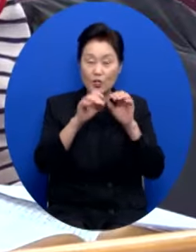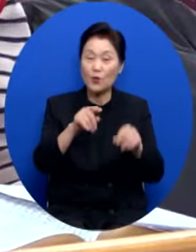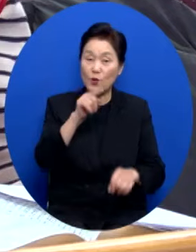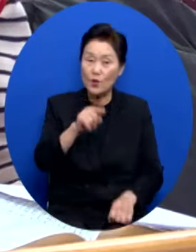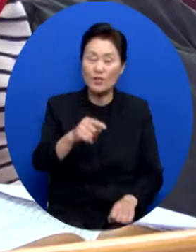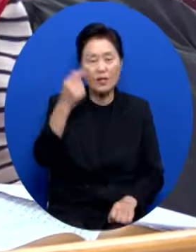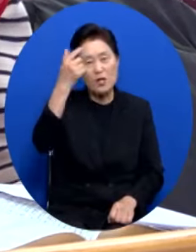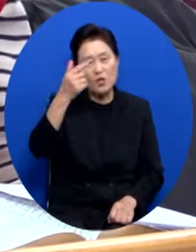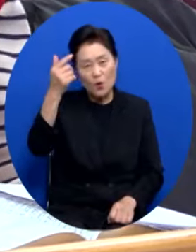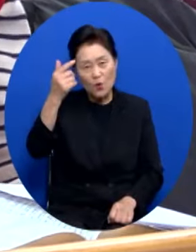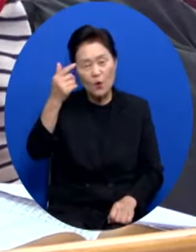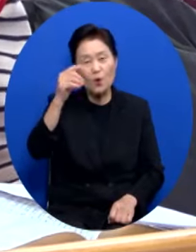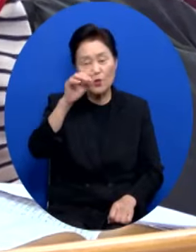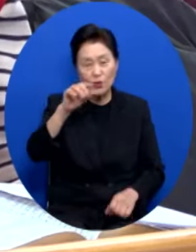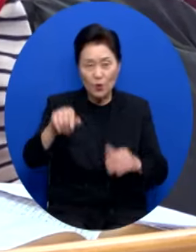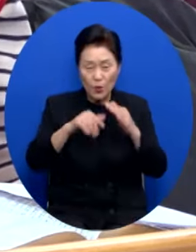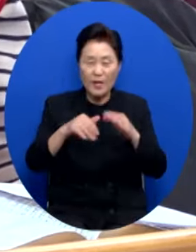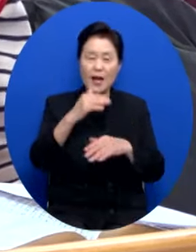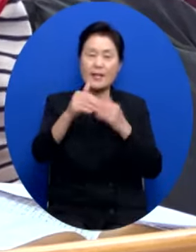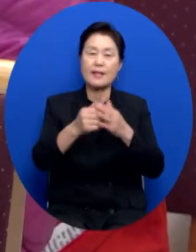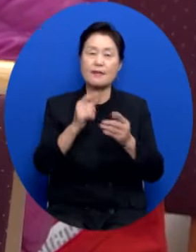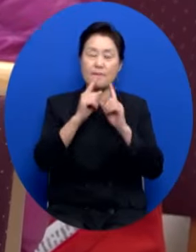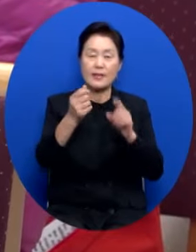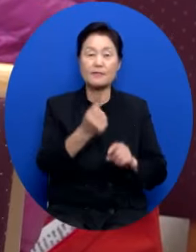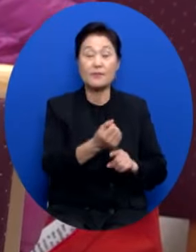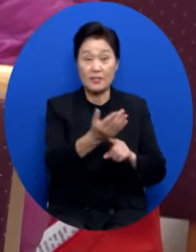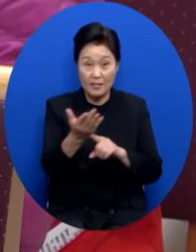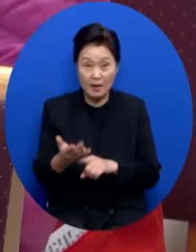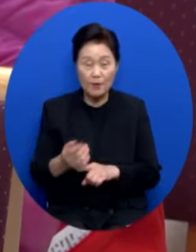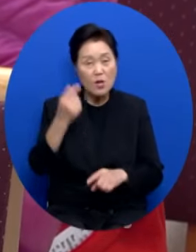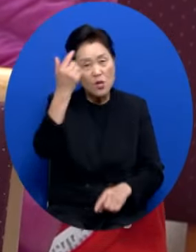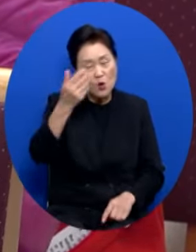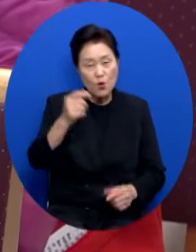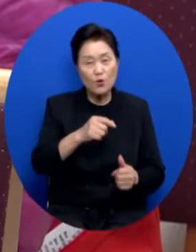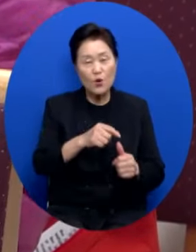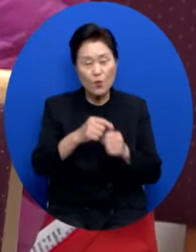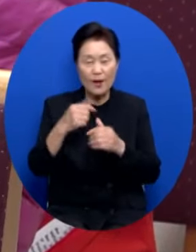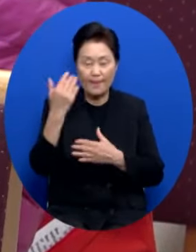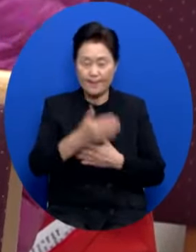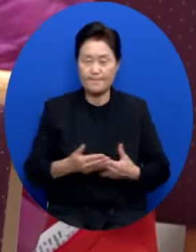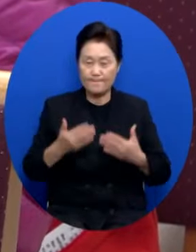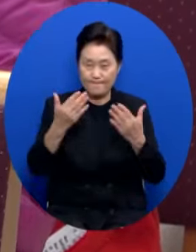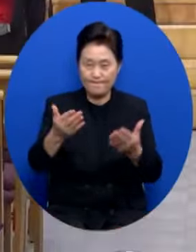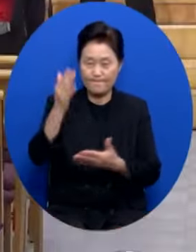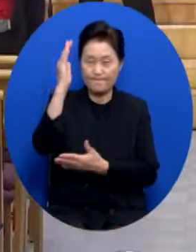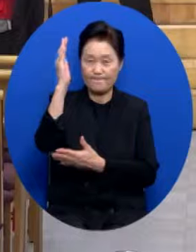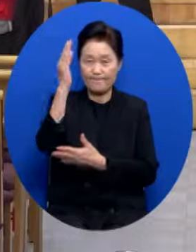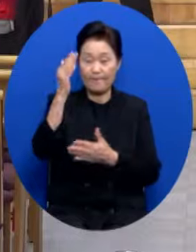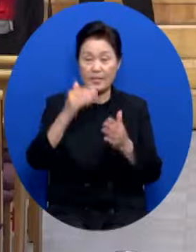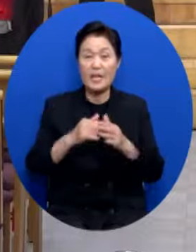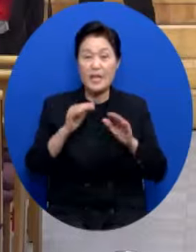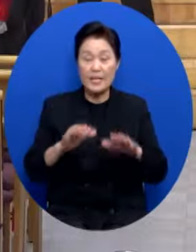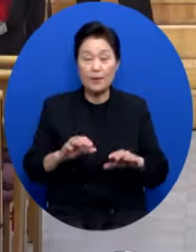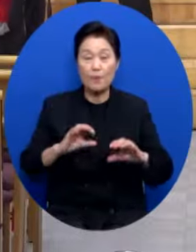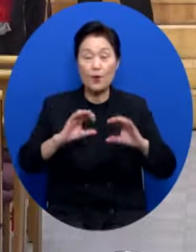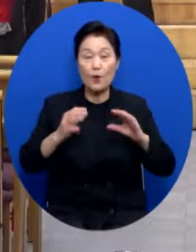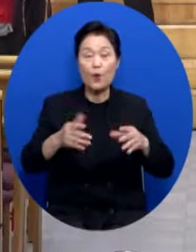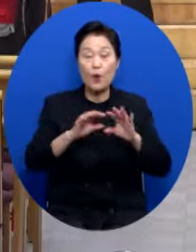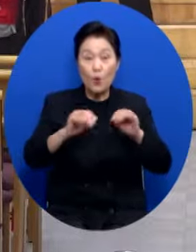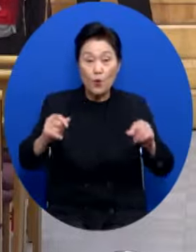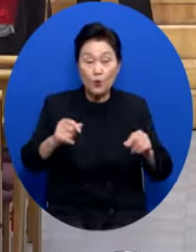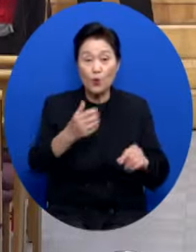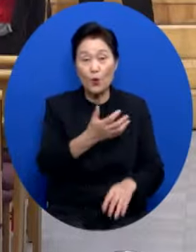영혼에 하나님의 말씀을 전하는 것이라며 영혼을 구하는 데 헌신하자고 전했습니다. 이번 국토순례에는